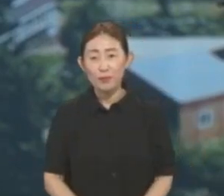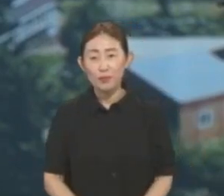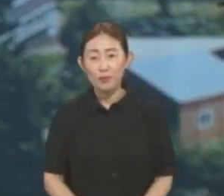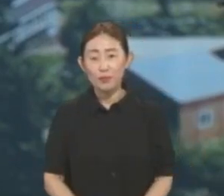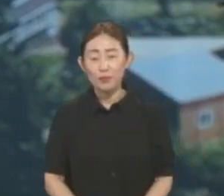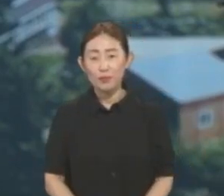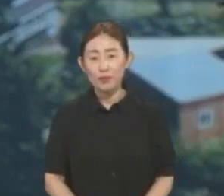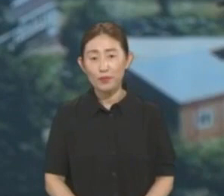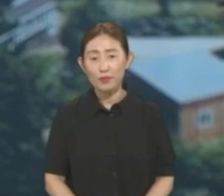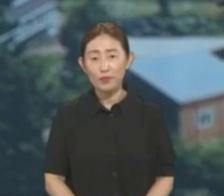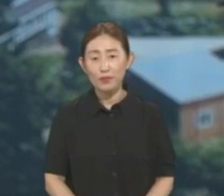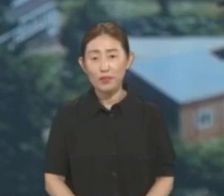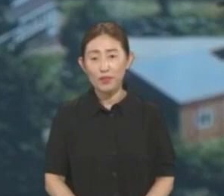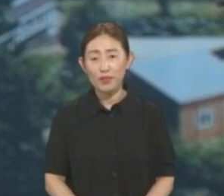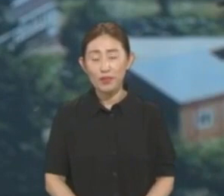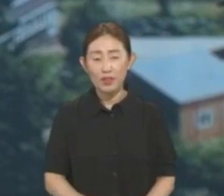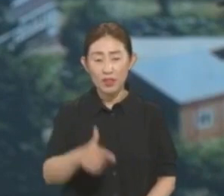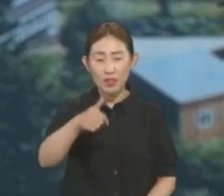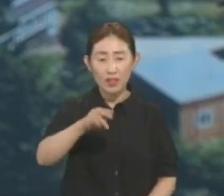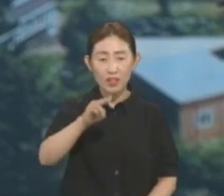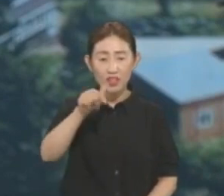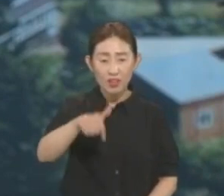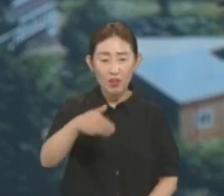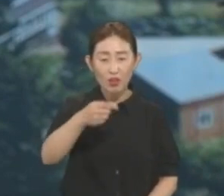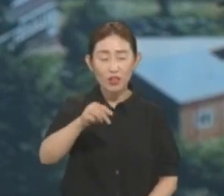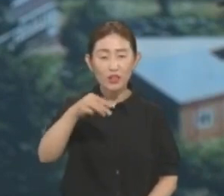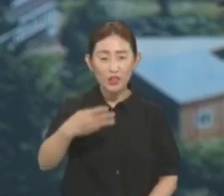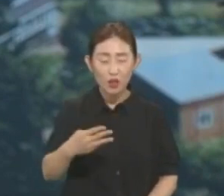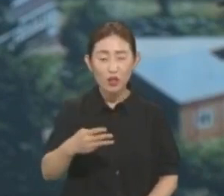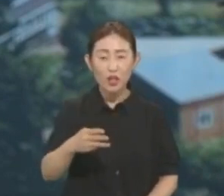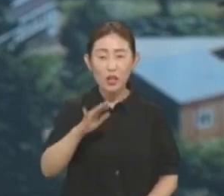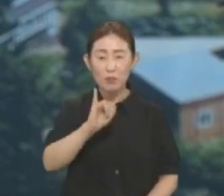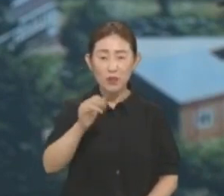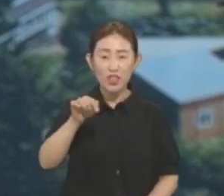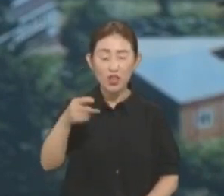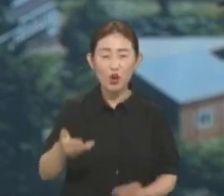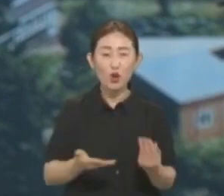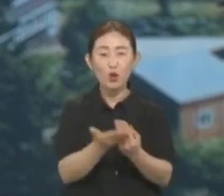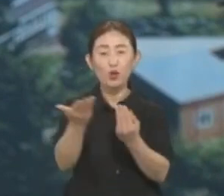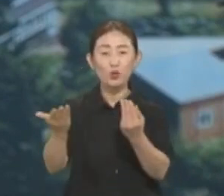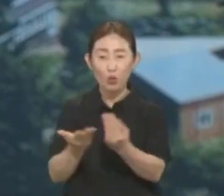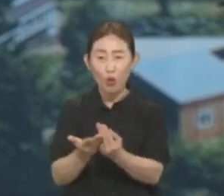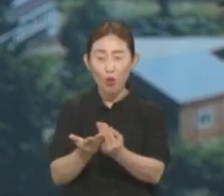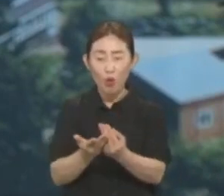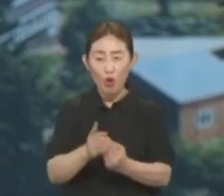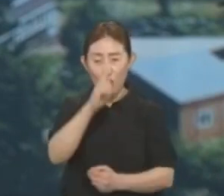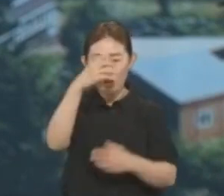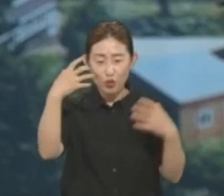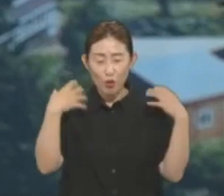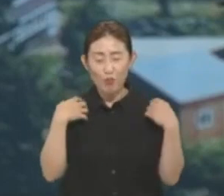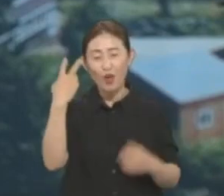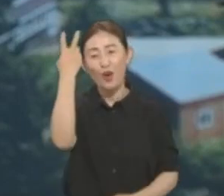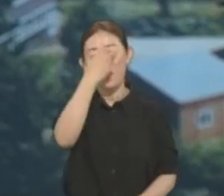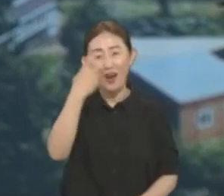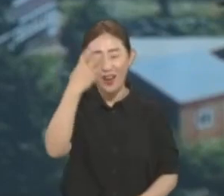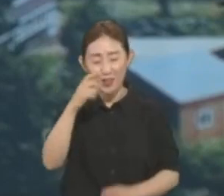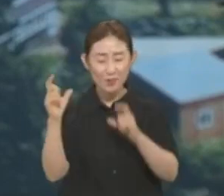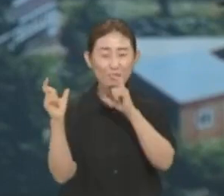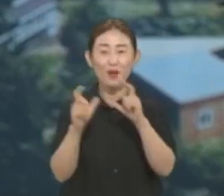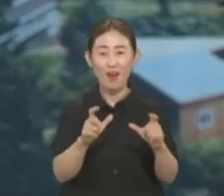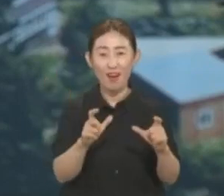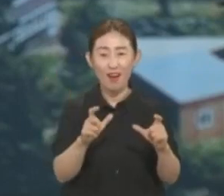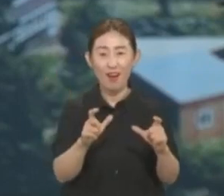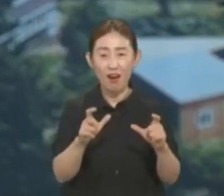멀리에 있는 경렬 비열 때도 국가가 현재 국가관리연안항으로 지정이